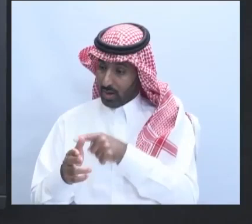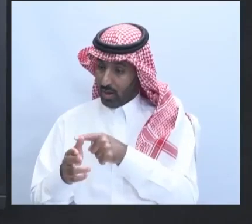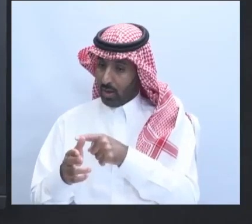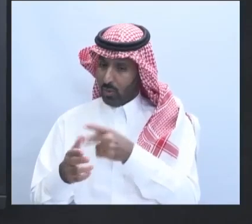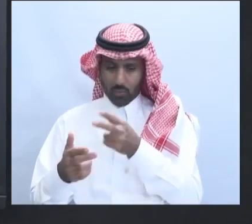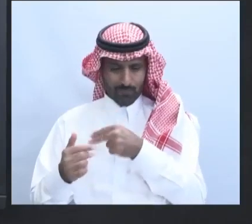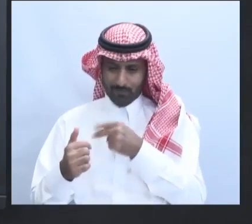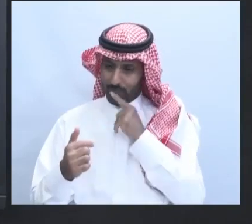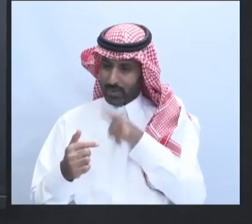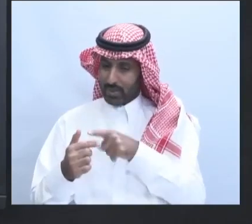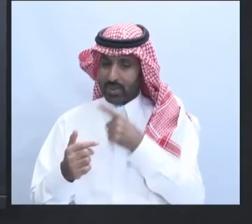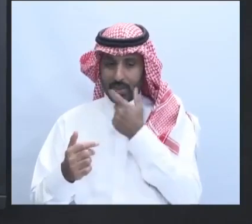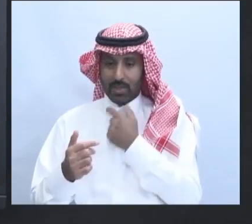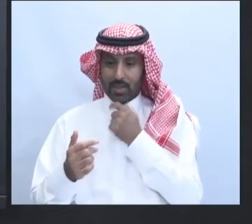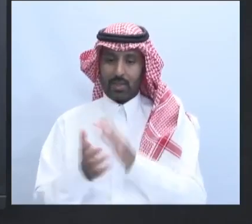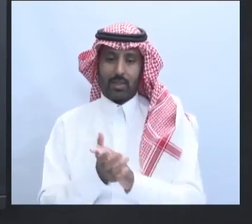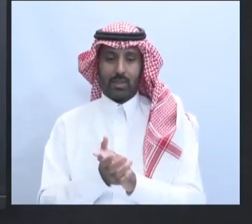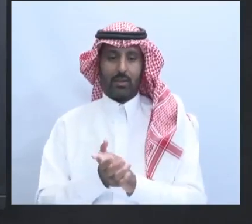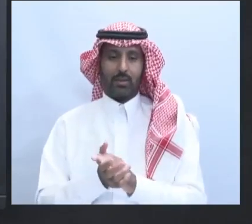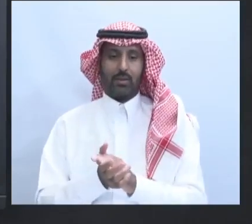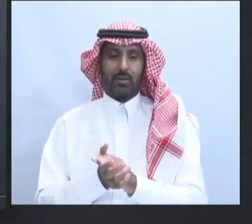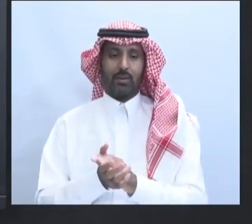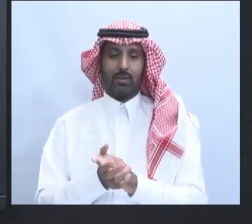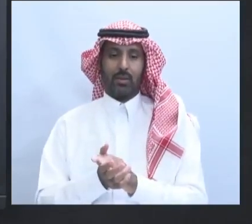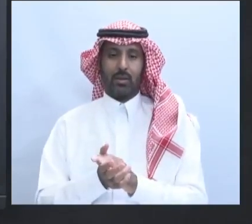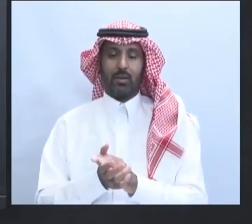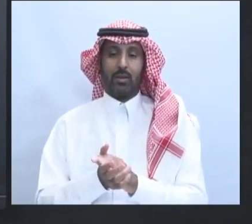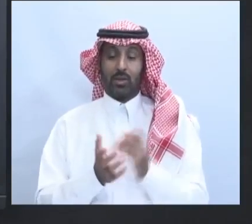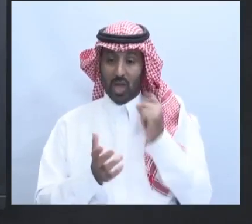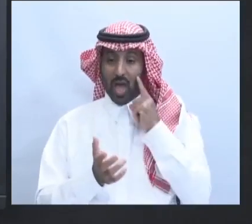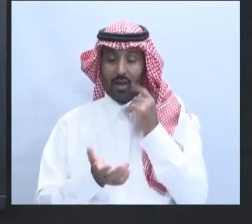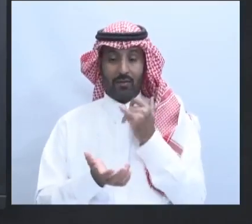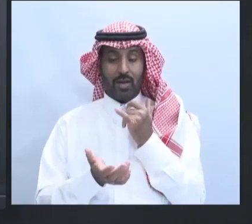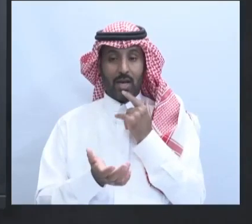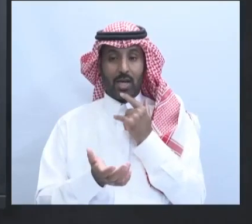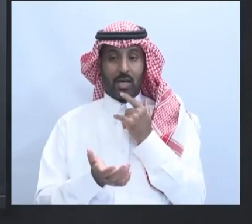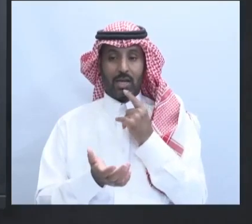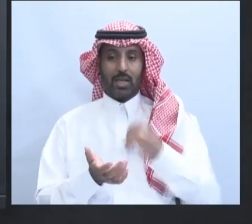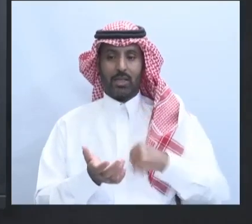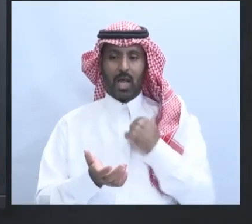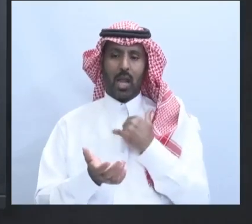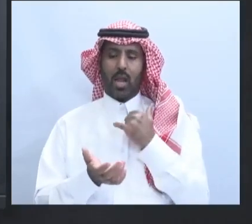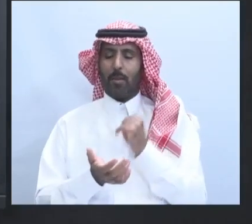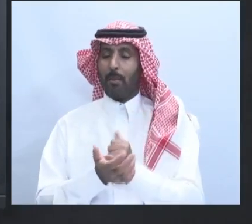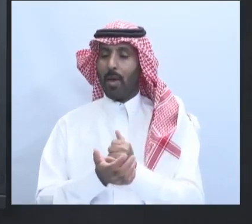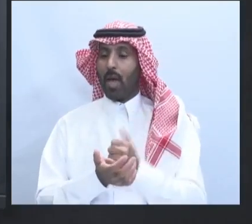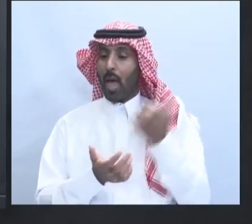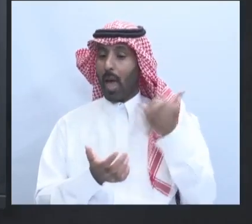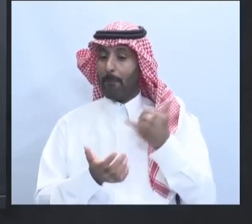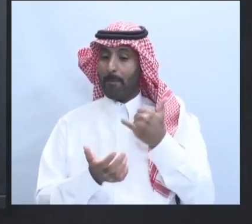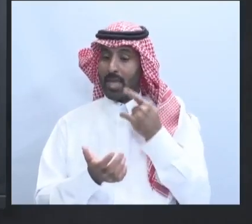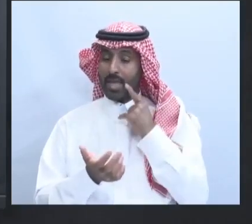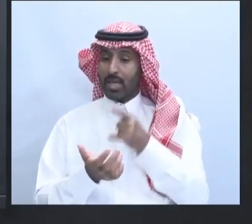وبعد الدرس يدرك الطالب والطالبه حجم الامر واهميه التثبت في الروايه